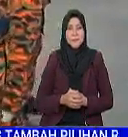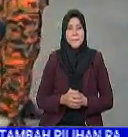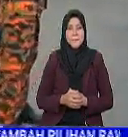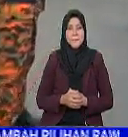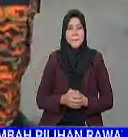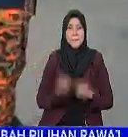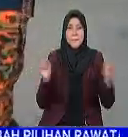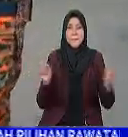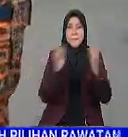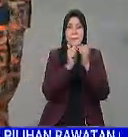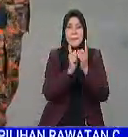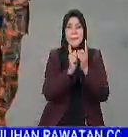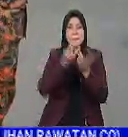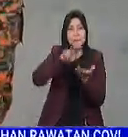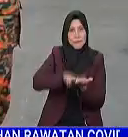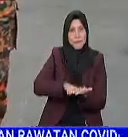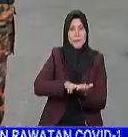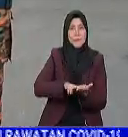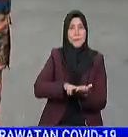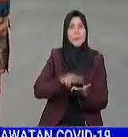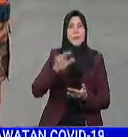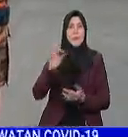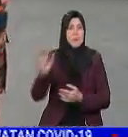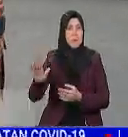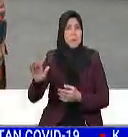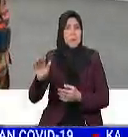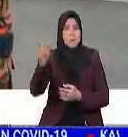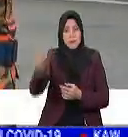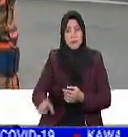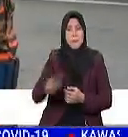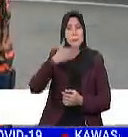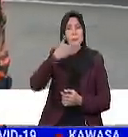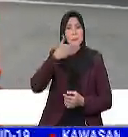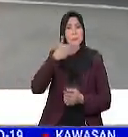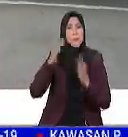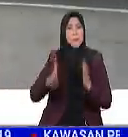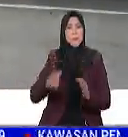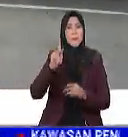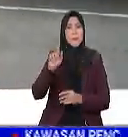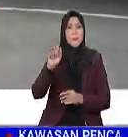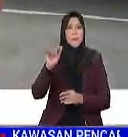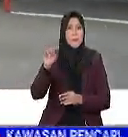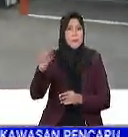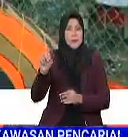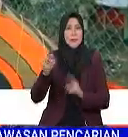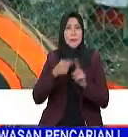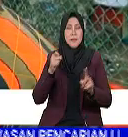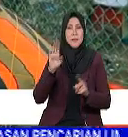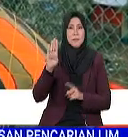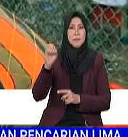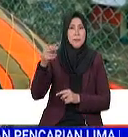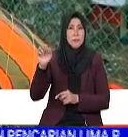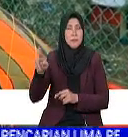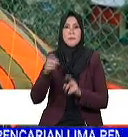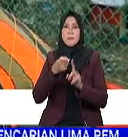ditemui selepas majelis pentol Lihat Mereka n roots and aging seorang pemuda berbangsa Kayan dari long kebo hadjane